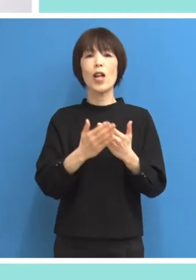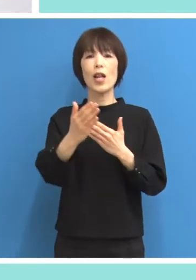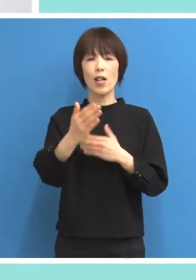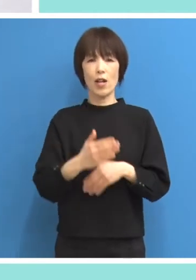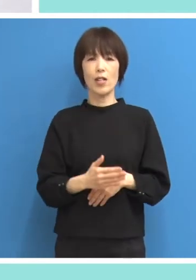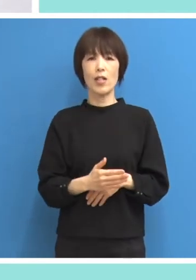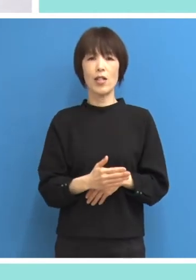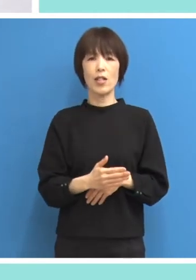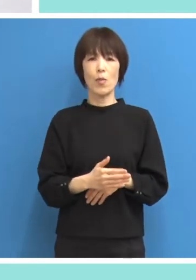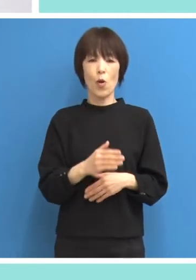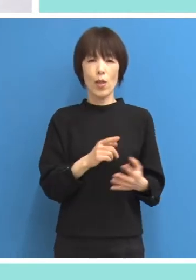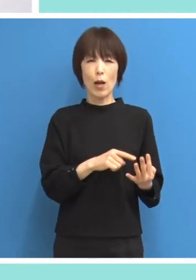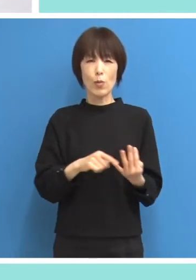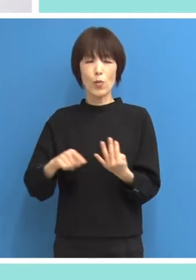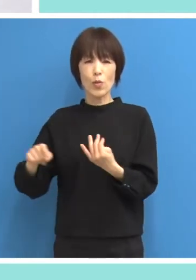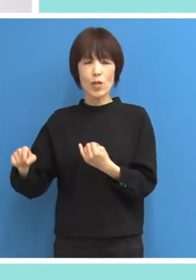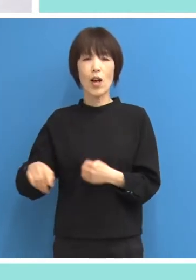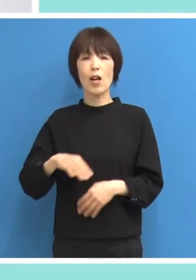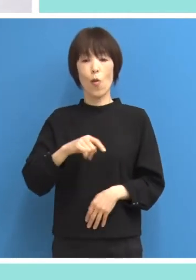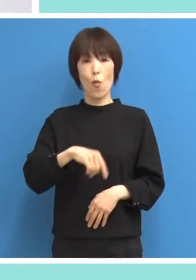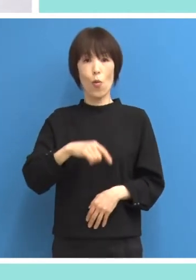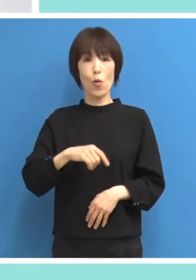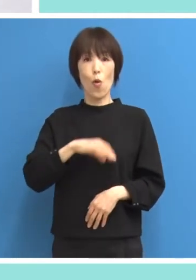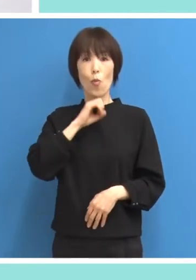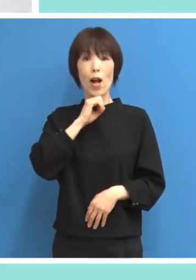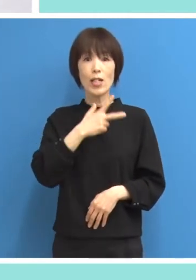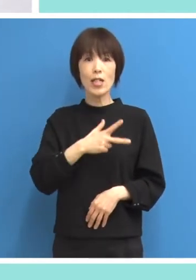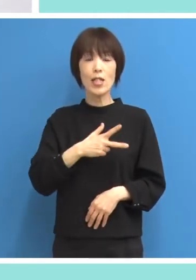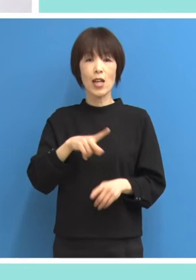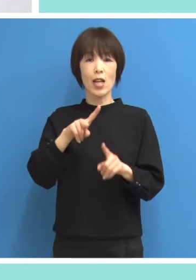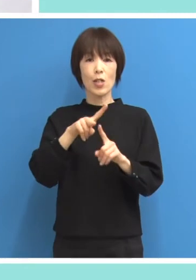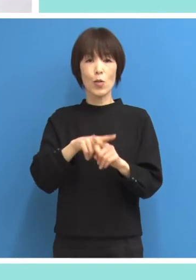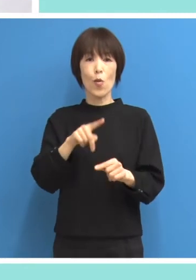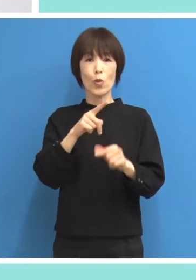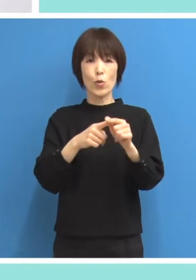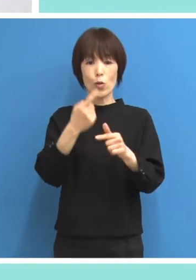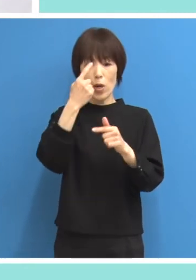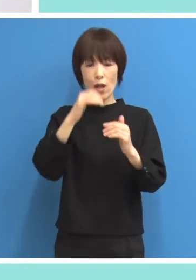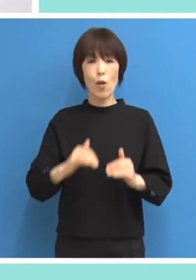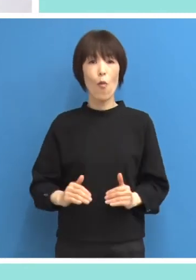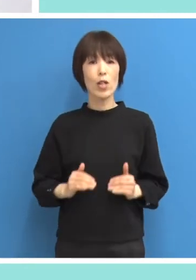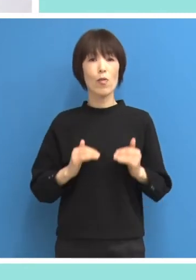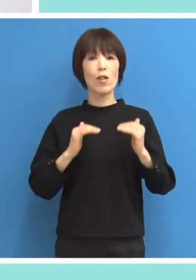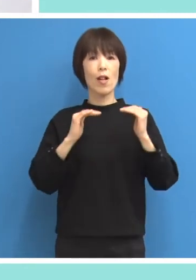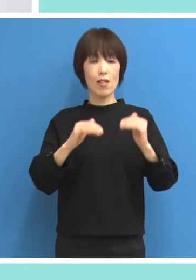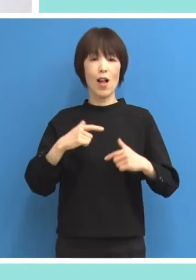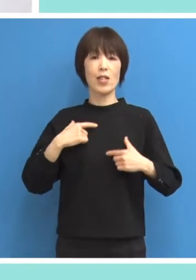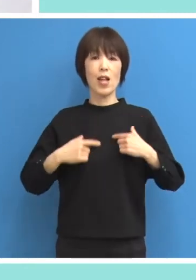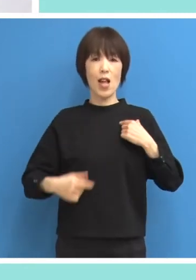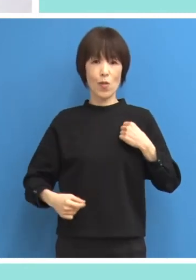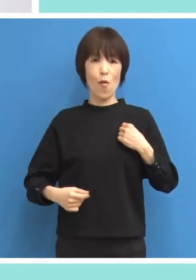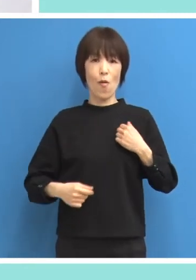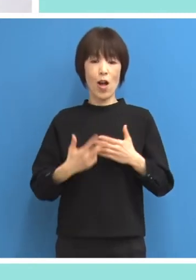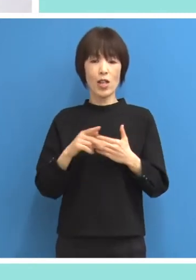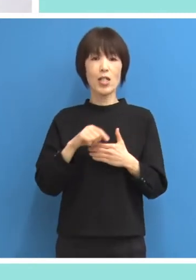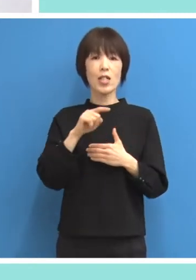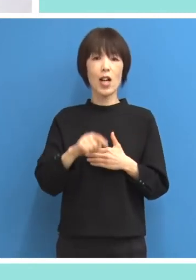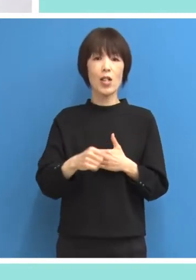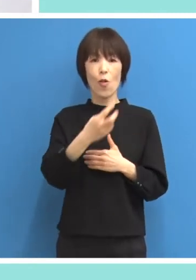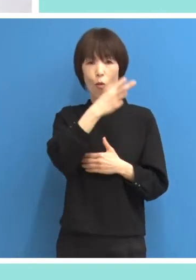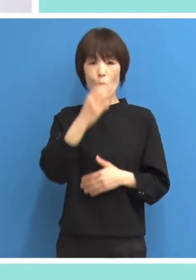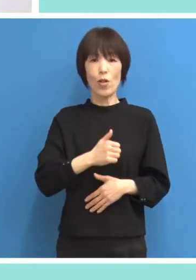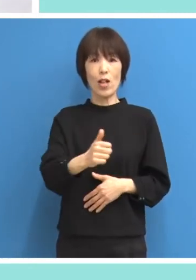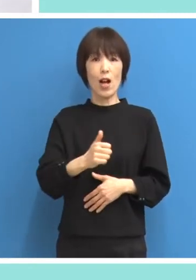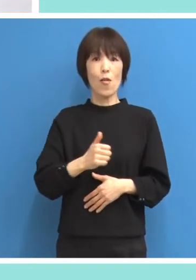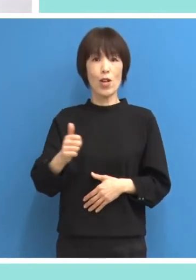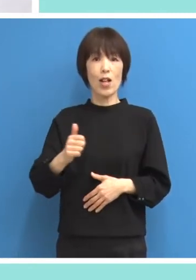がありますが、たくさん大村で育った大村で小中学校を過ごしたこんな子たちがいろんな市外の高校に行